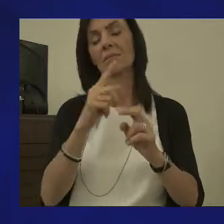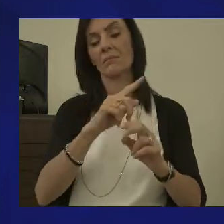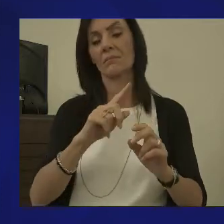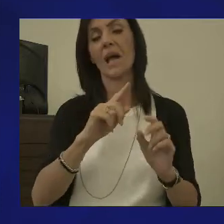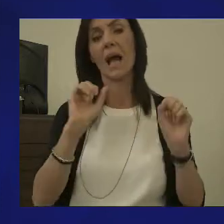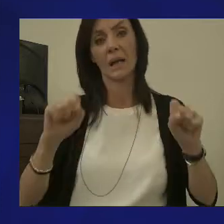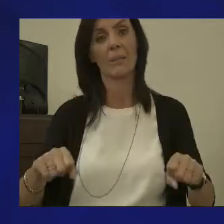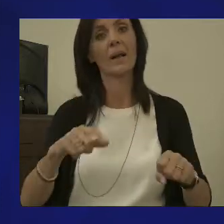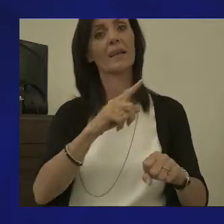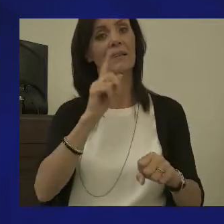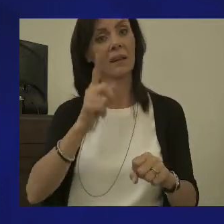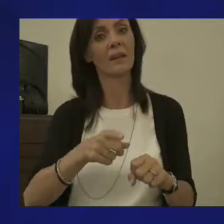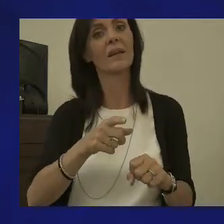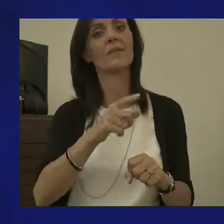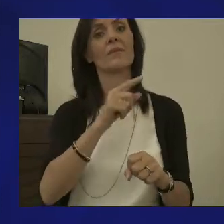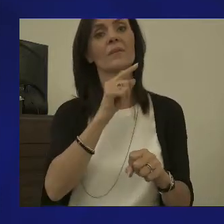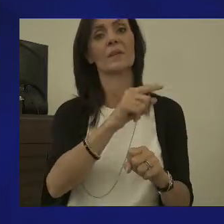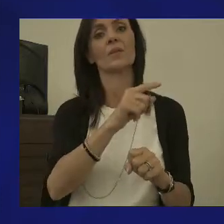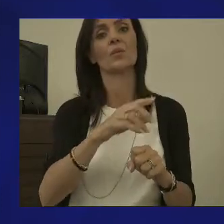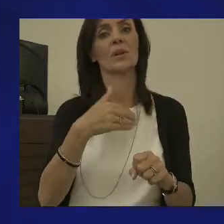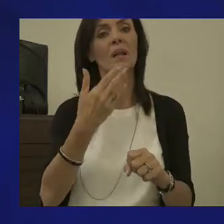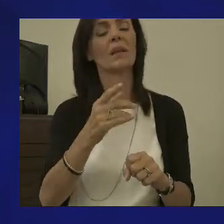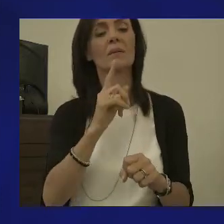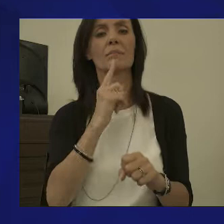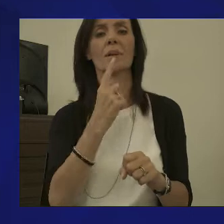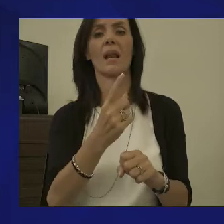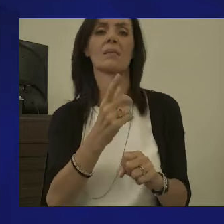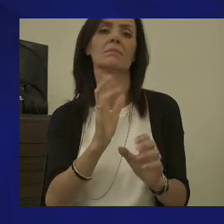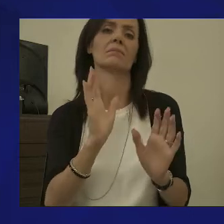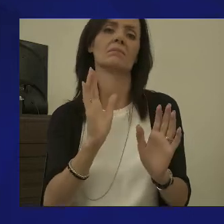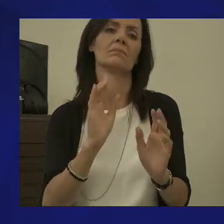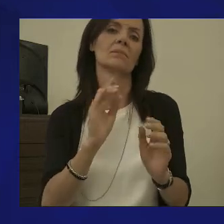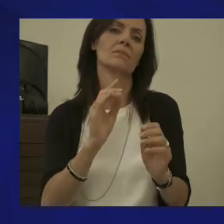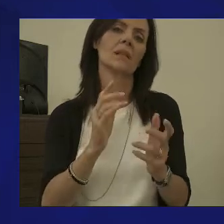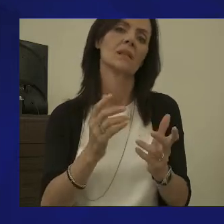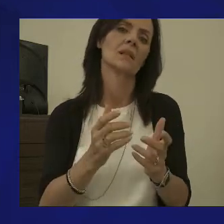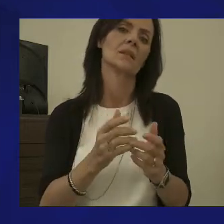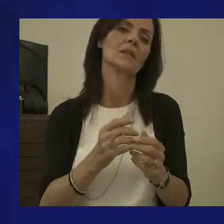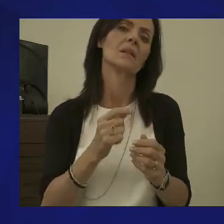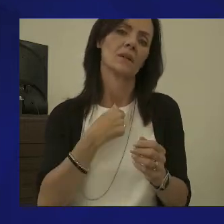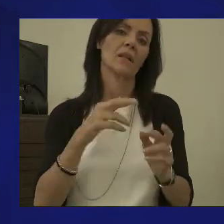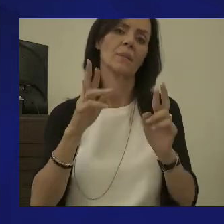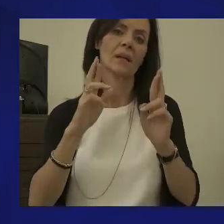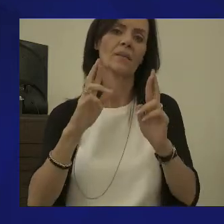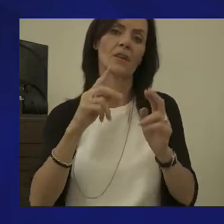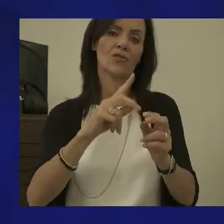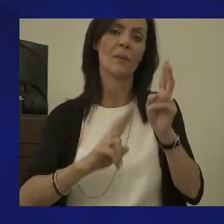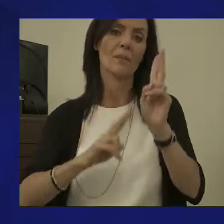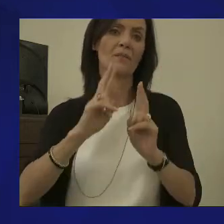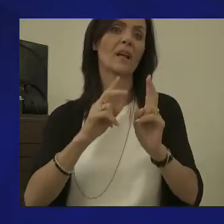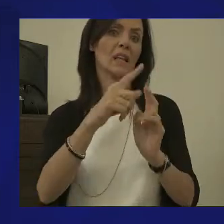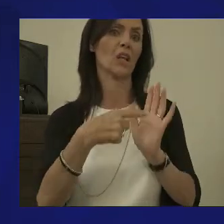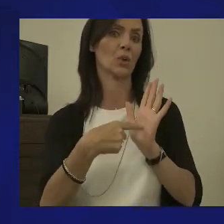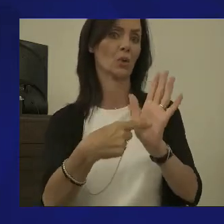היזם התחייב לנו שזה יהיה באמת בהקפדה הזאת. נתן לנו את מילתו ונתן לזה ביטוי בתוכניות. ואני מקווה שבאמת יהיה מפעל